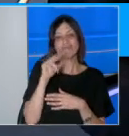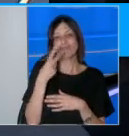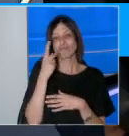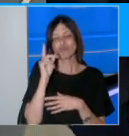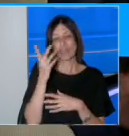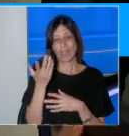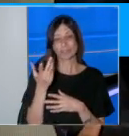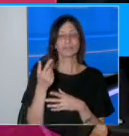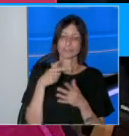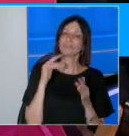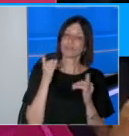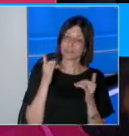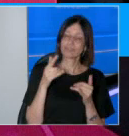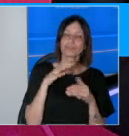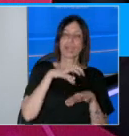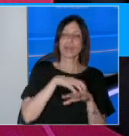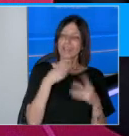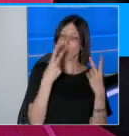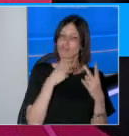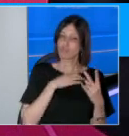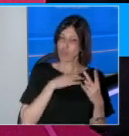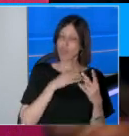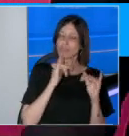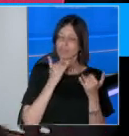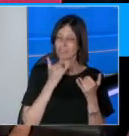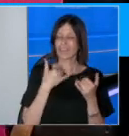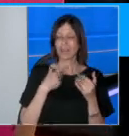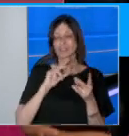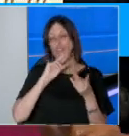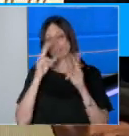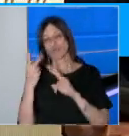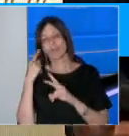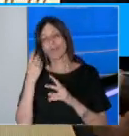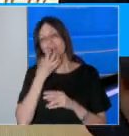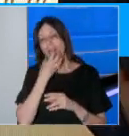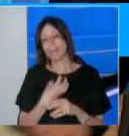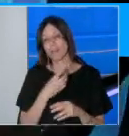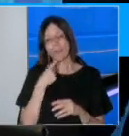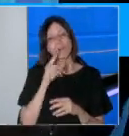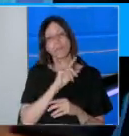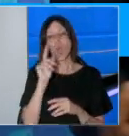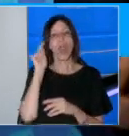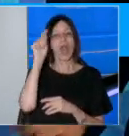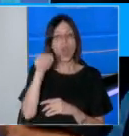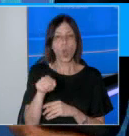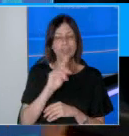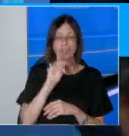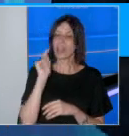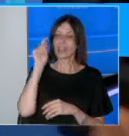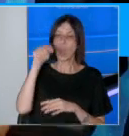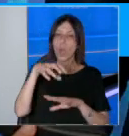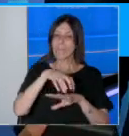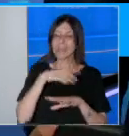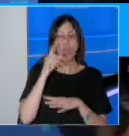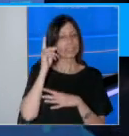שלך, ובהחלט הר הבית חשוב לנו, אבל מצד השני אנחנו גם שומעים רבנים שאומרים לא לעלות לשם, אל תעלו להר הבית,